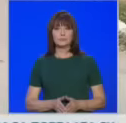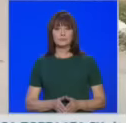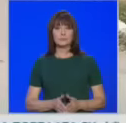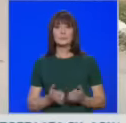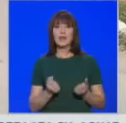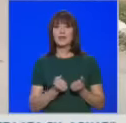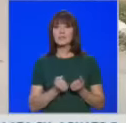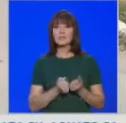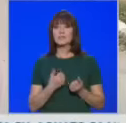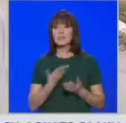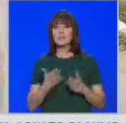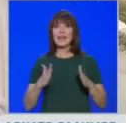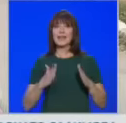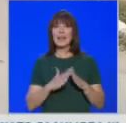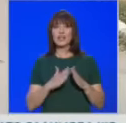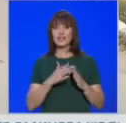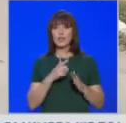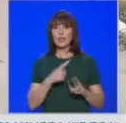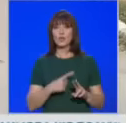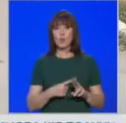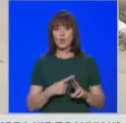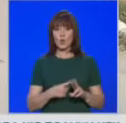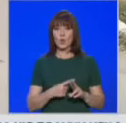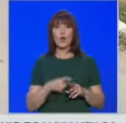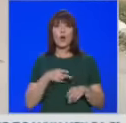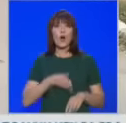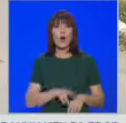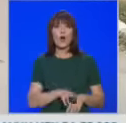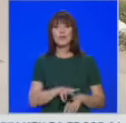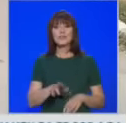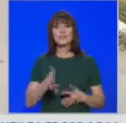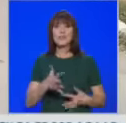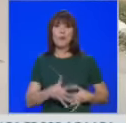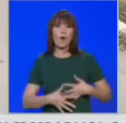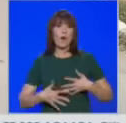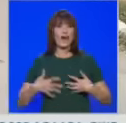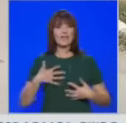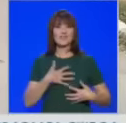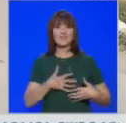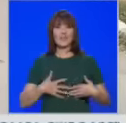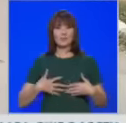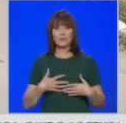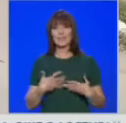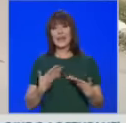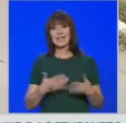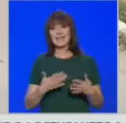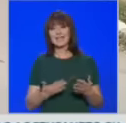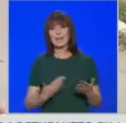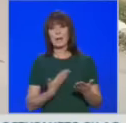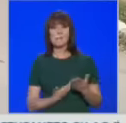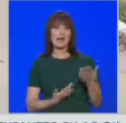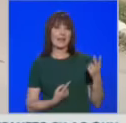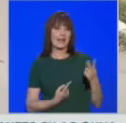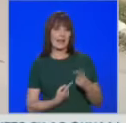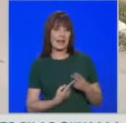Здравей, намираме се пред къщата на Нургюл, но родителите й бяха прекалено развълнувани, за да застанат пред нашата камера. Иначе обстановката